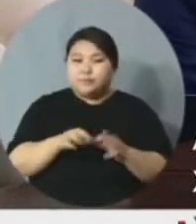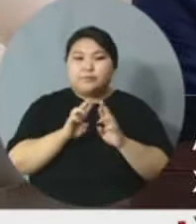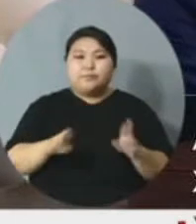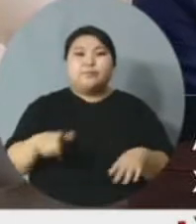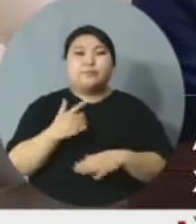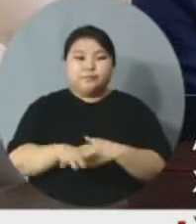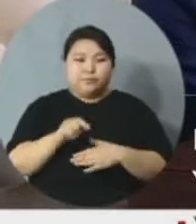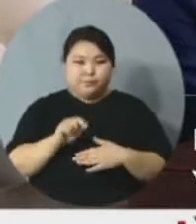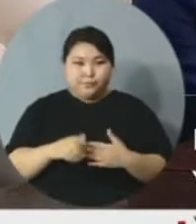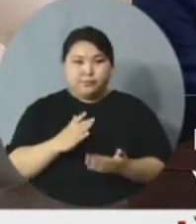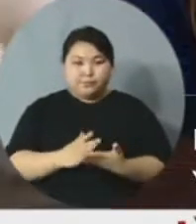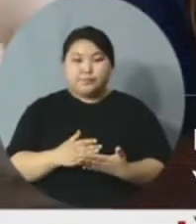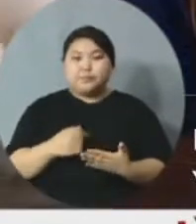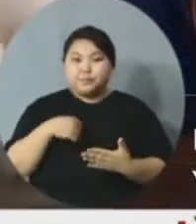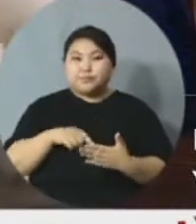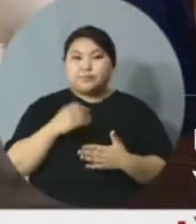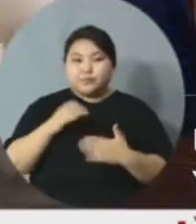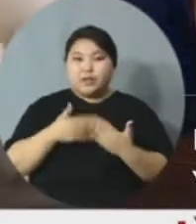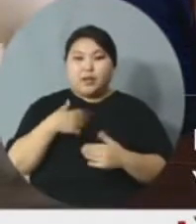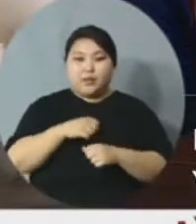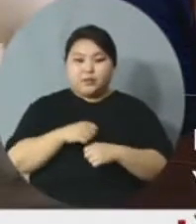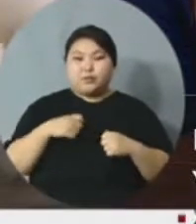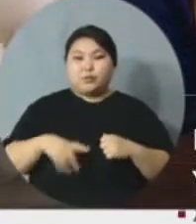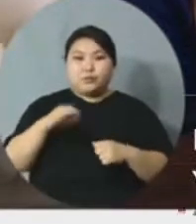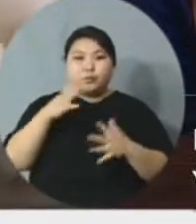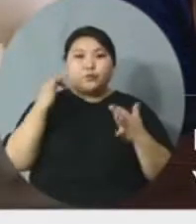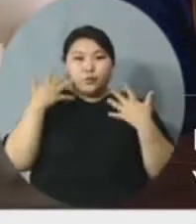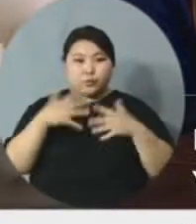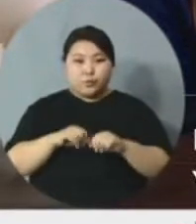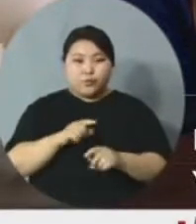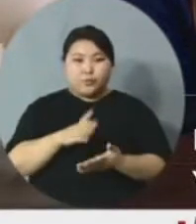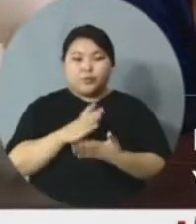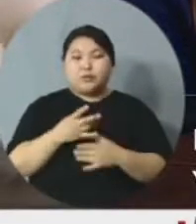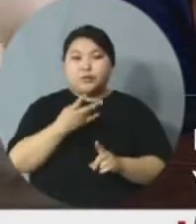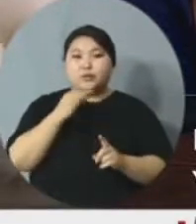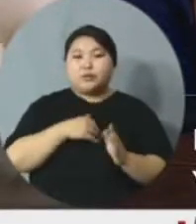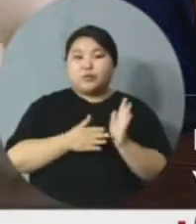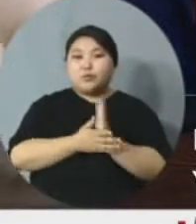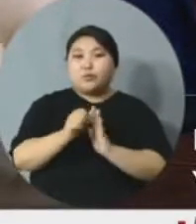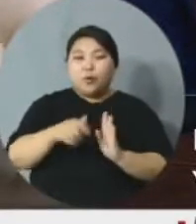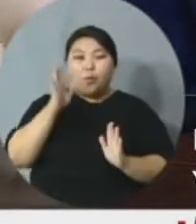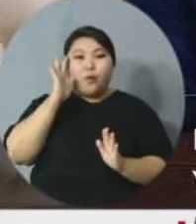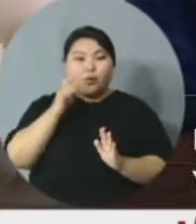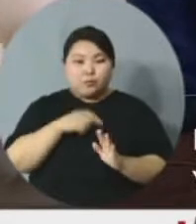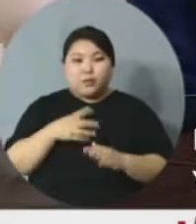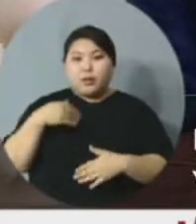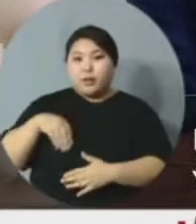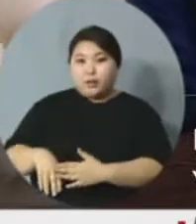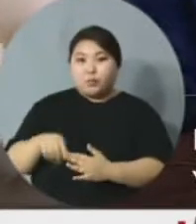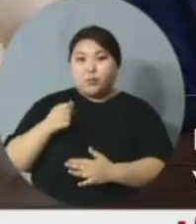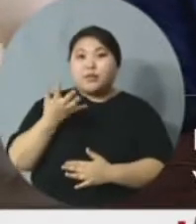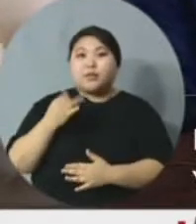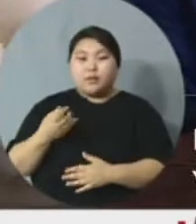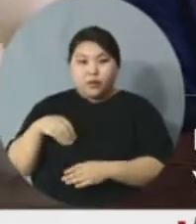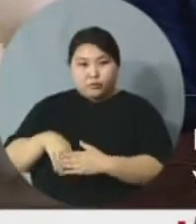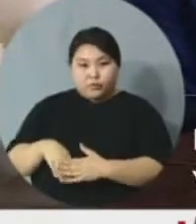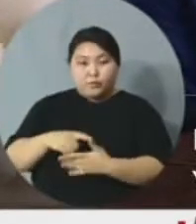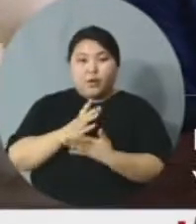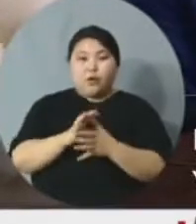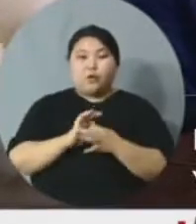нь гарч байгаа юм байна. Энэ ард түмний юу ч болохгүй юм байна. Энэ төсвийн бодлого чинь миний хамаа хэдэн дүр болж орж